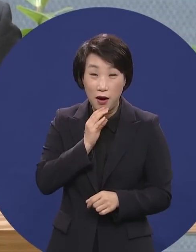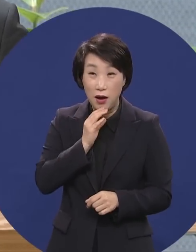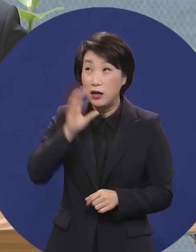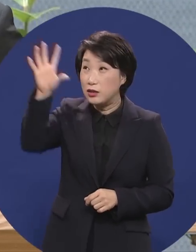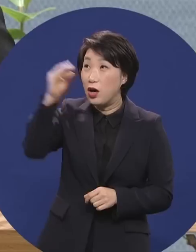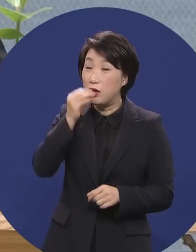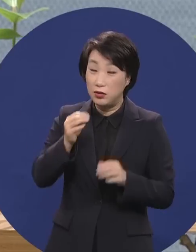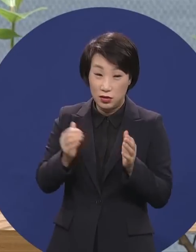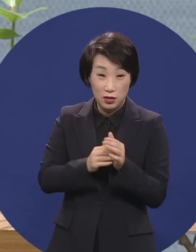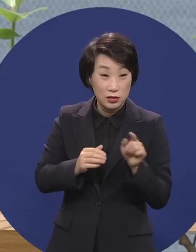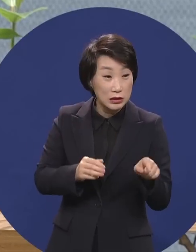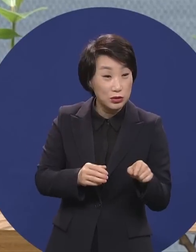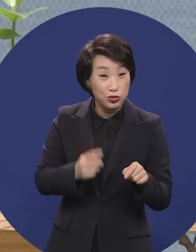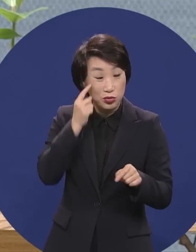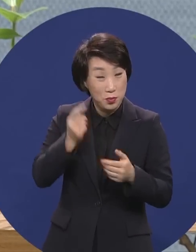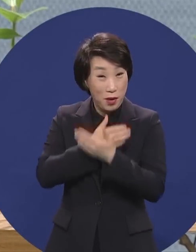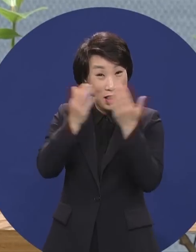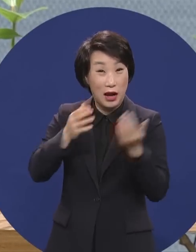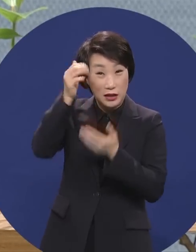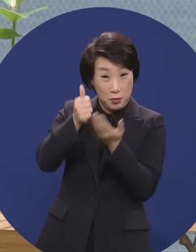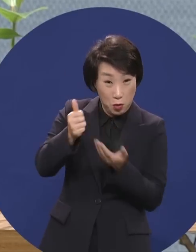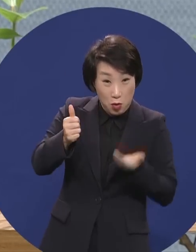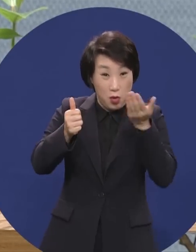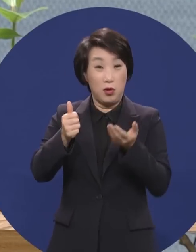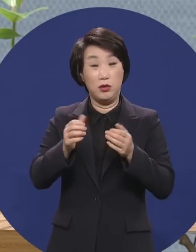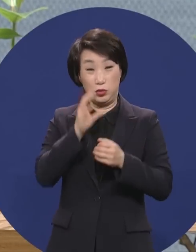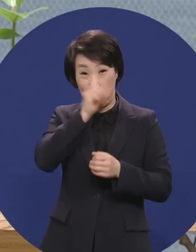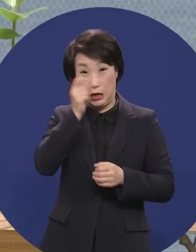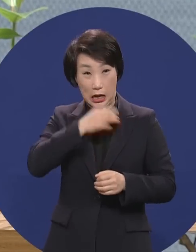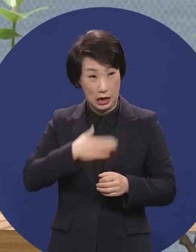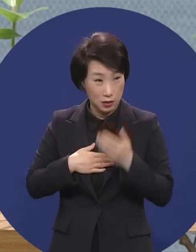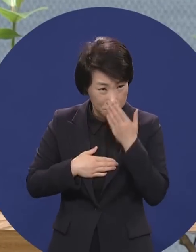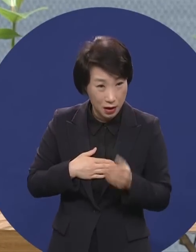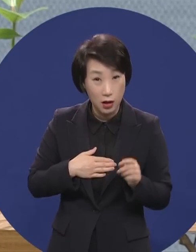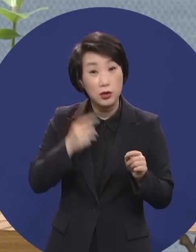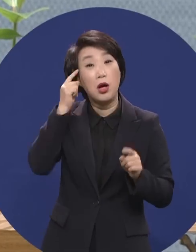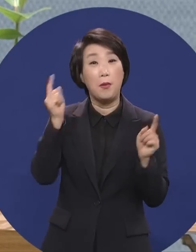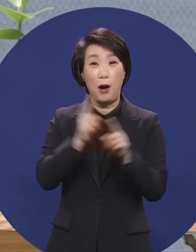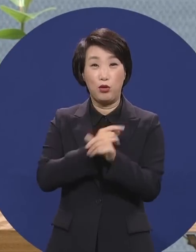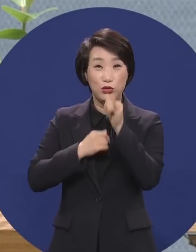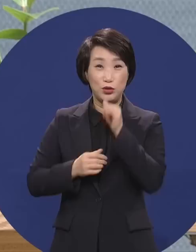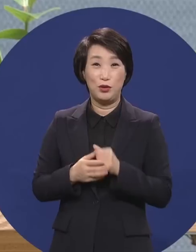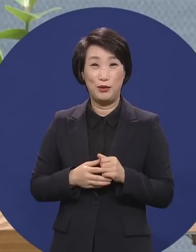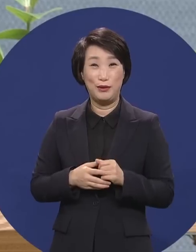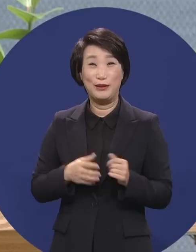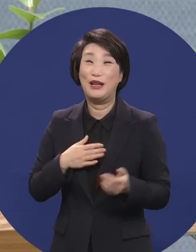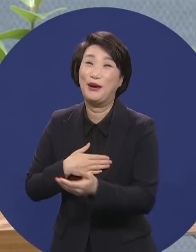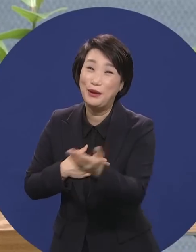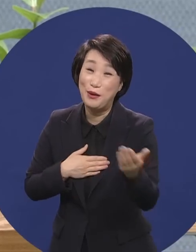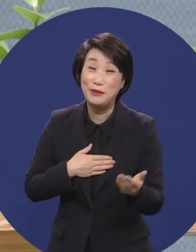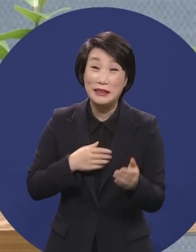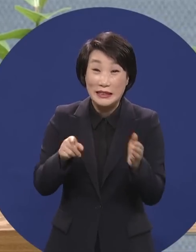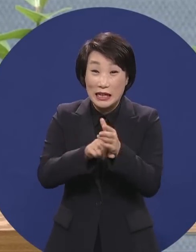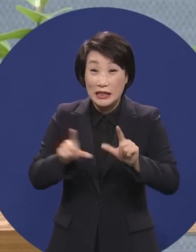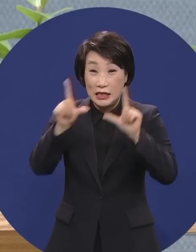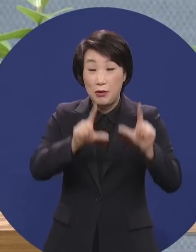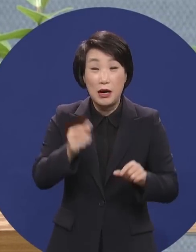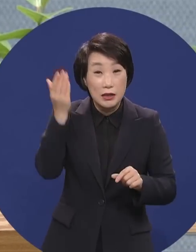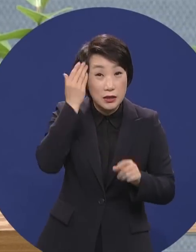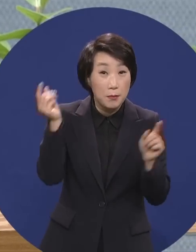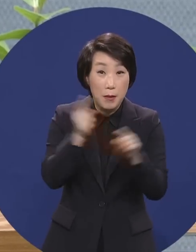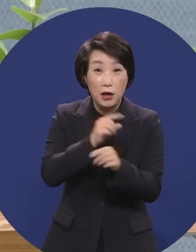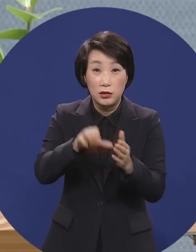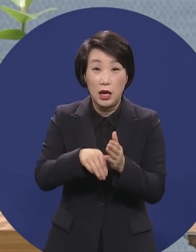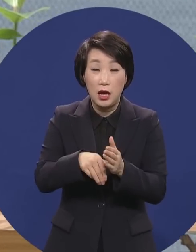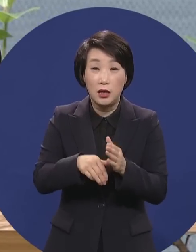눈이 밝아지고 하나님과 같이 되고 선악을 알게 된다고 바꿔놓습니다. 여러분 신앙생활이 지식이 바뀔 때